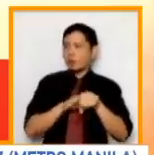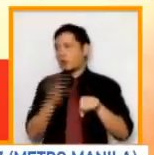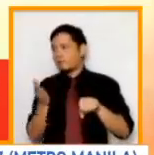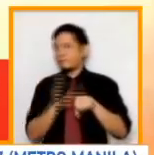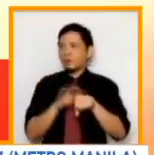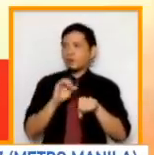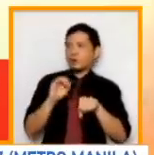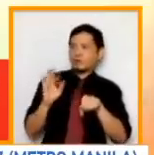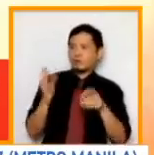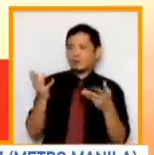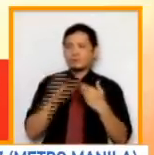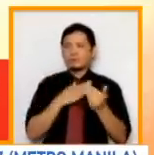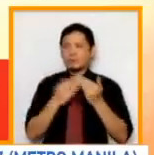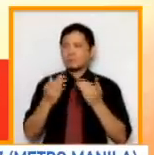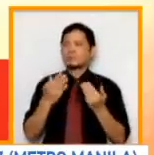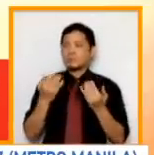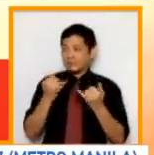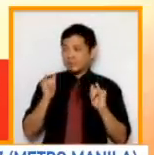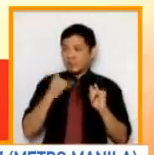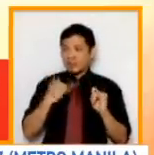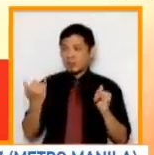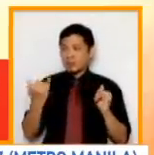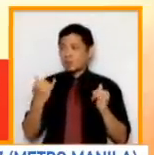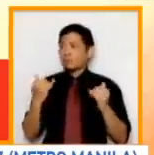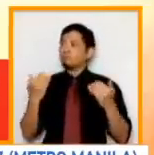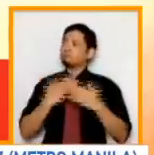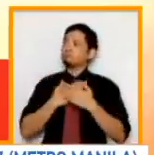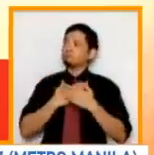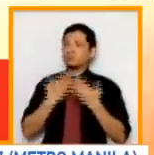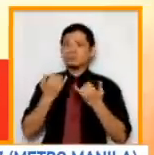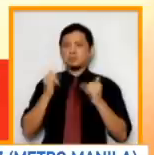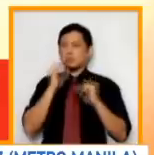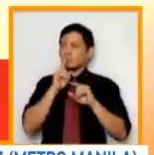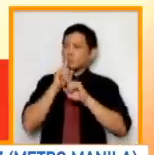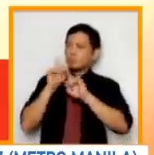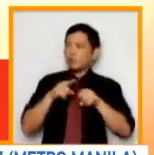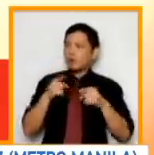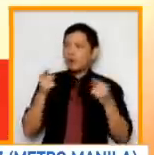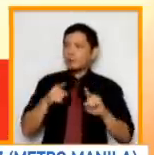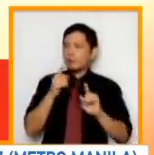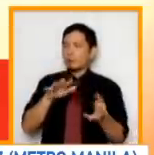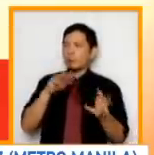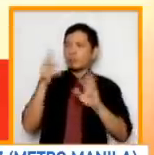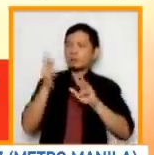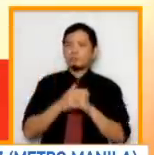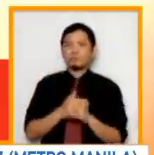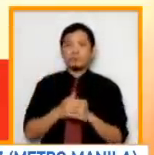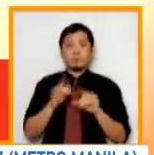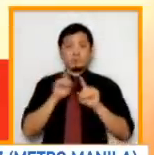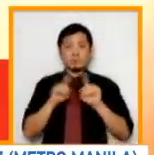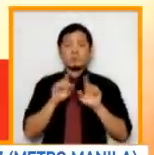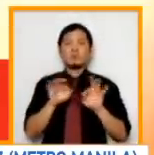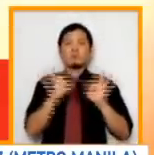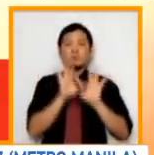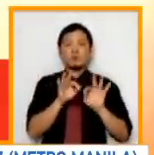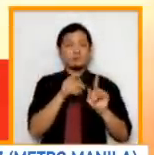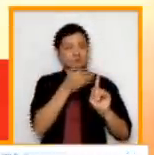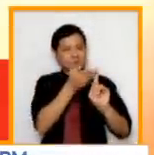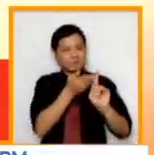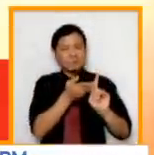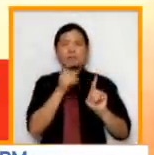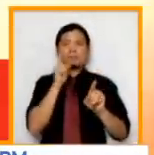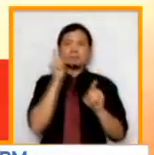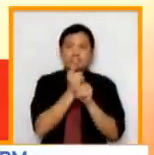magre-responde ka pa rin. Well, ang bottom line kasi dyan, yung bang tamang pulis na tamang pag-iisip, kasi nga meron siyang baril na